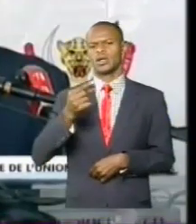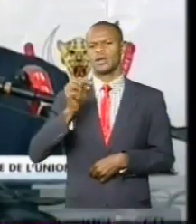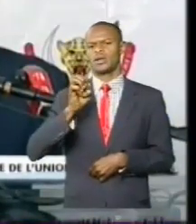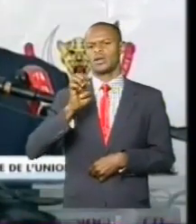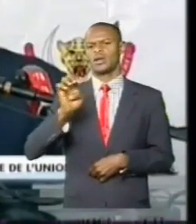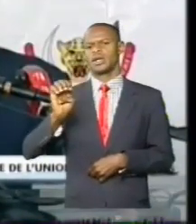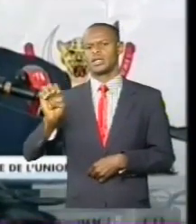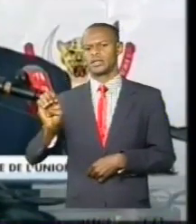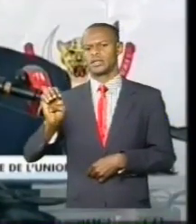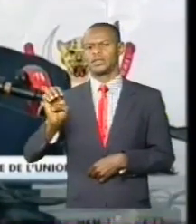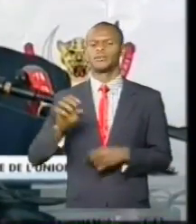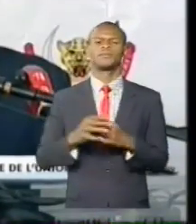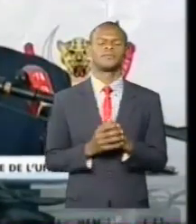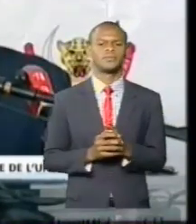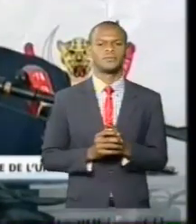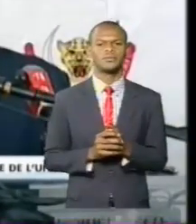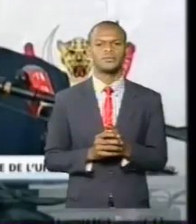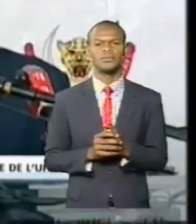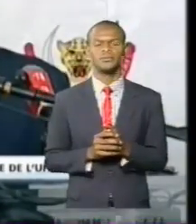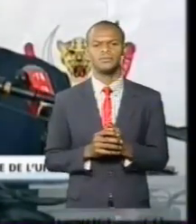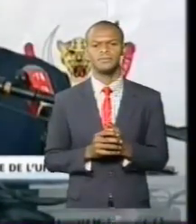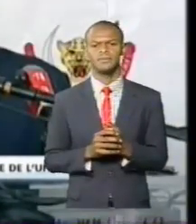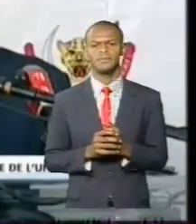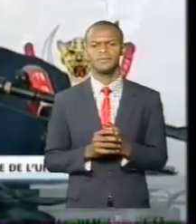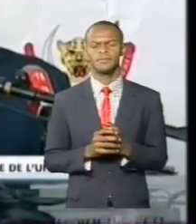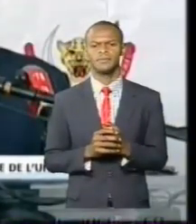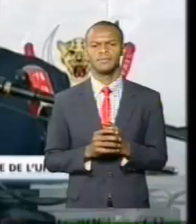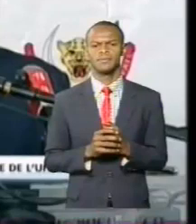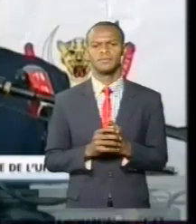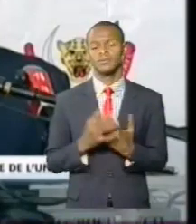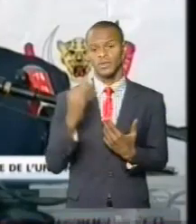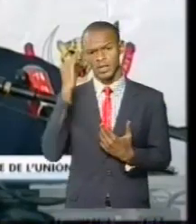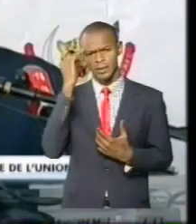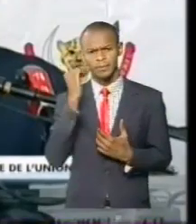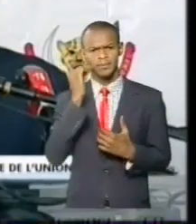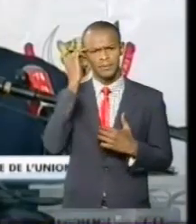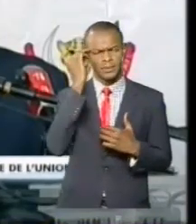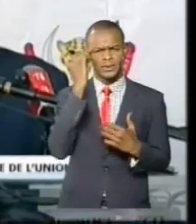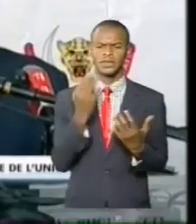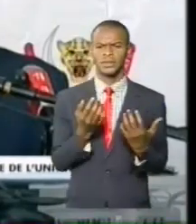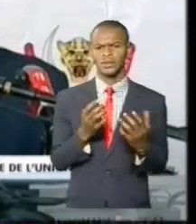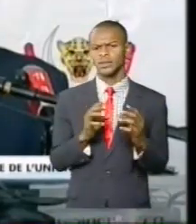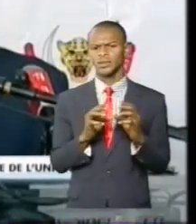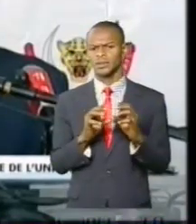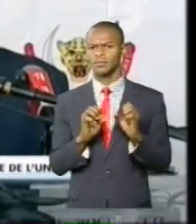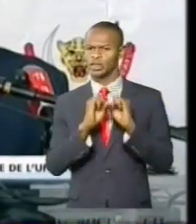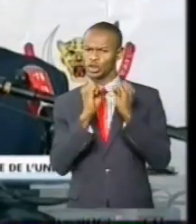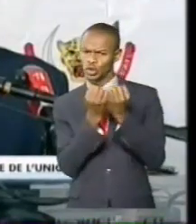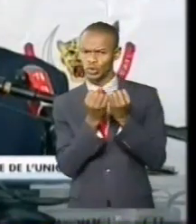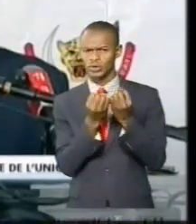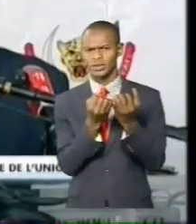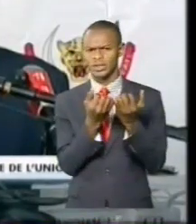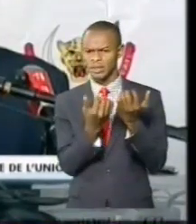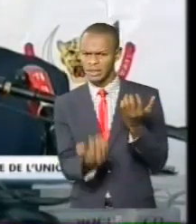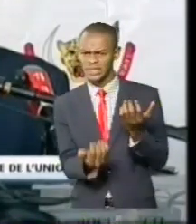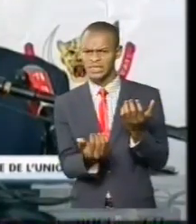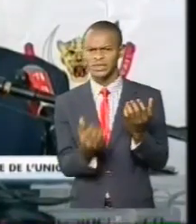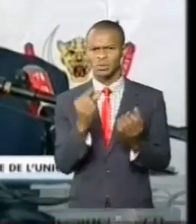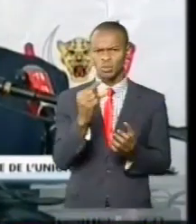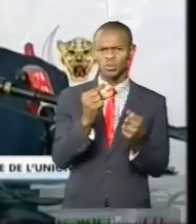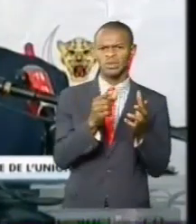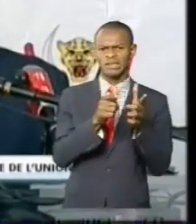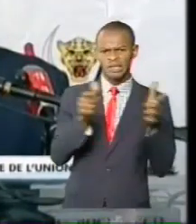Toto. Ministre des Classes Moyennes, des Petites et Moyennes Entreprises, Artisanat,